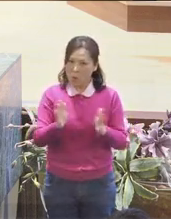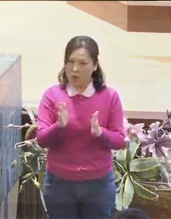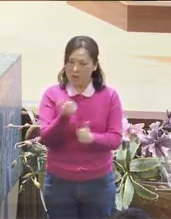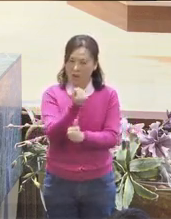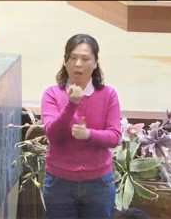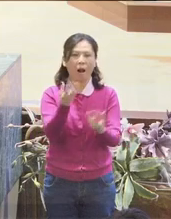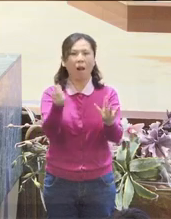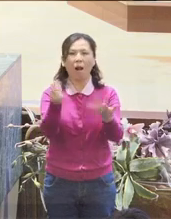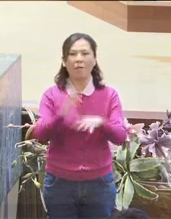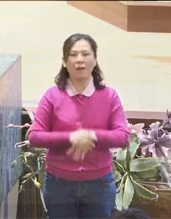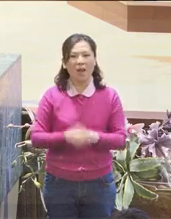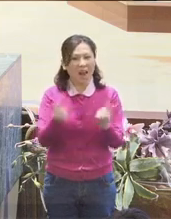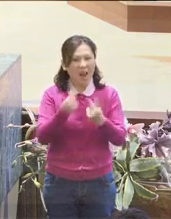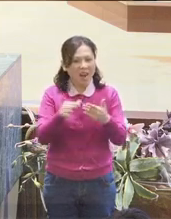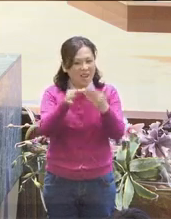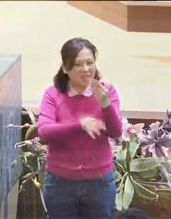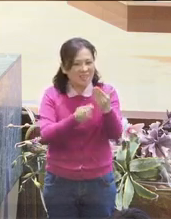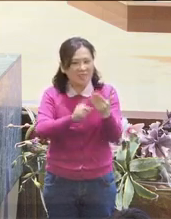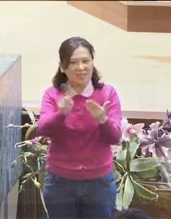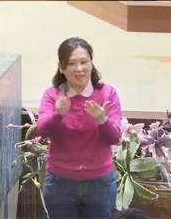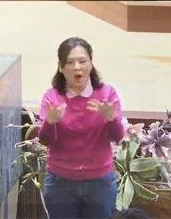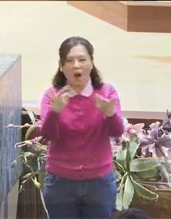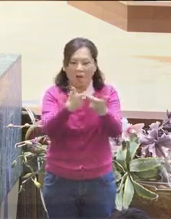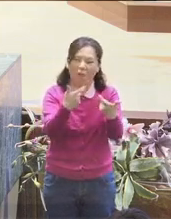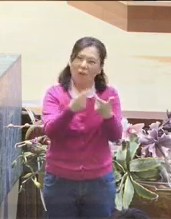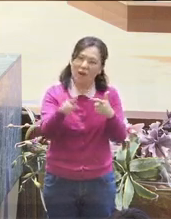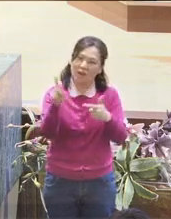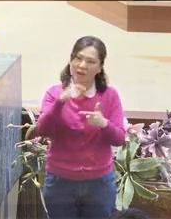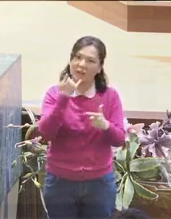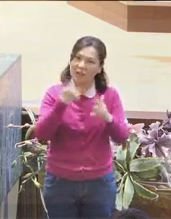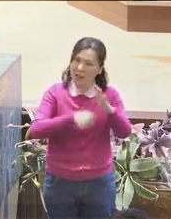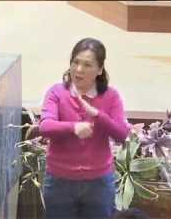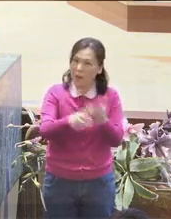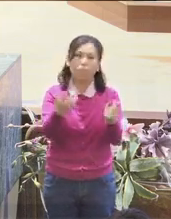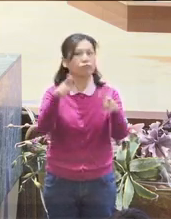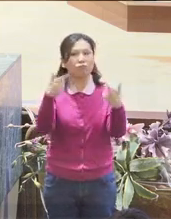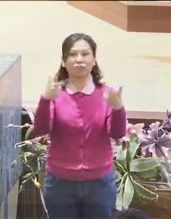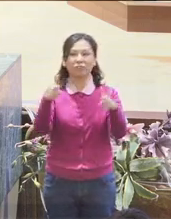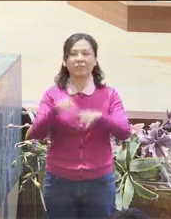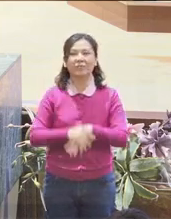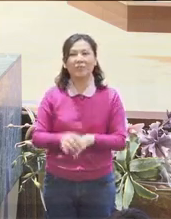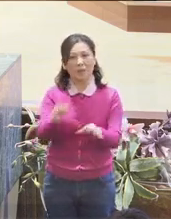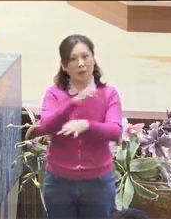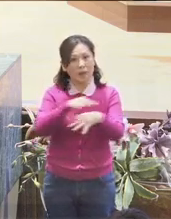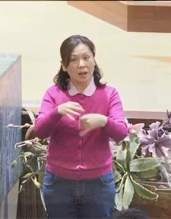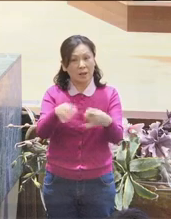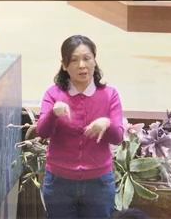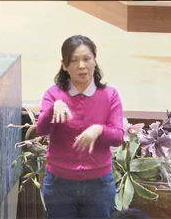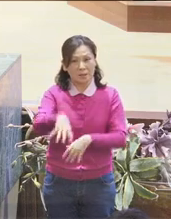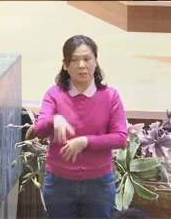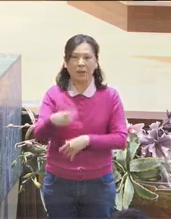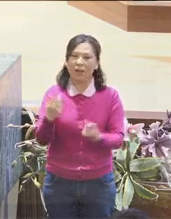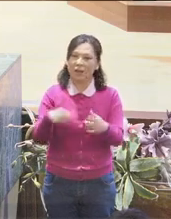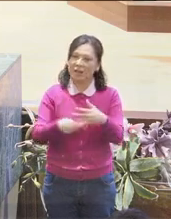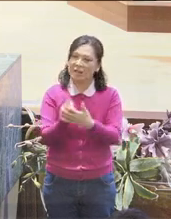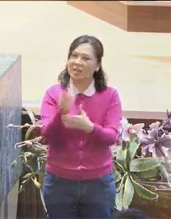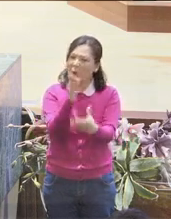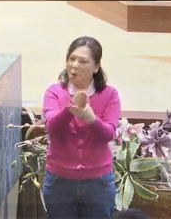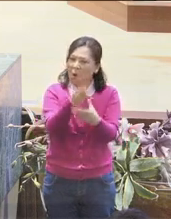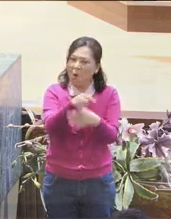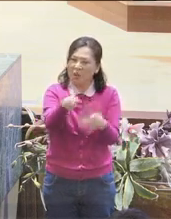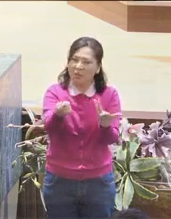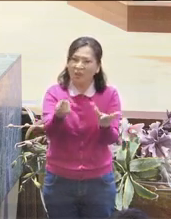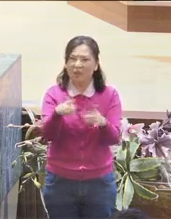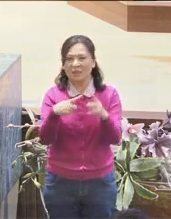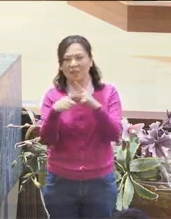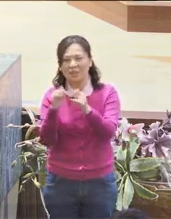只有特定的资格的公务员才能够来进行公权力，或者是在经济部门里面，只有投资者或者是买得起这